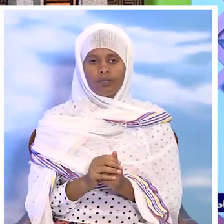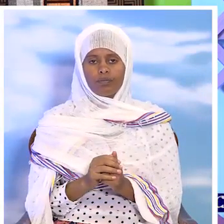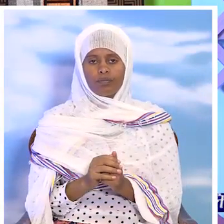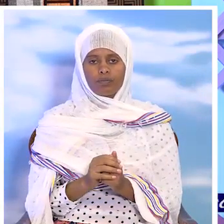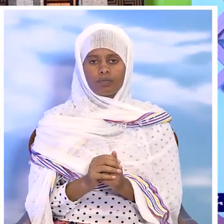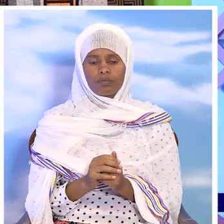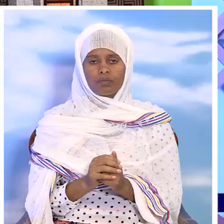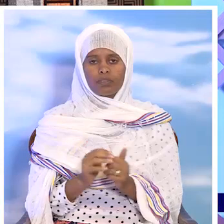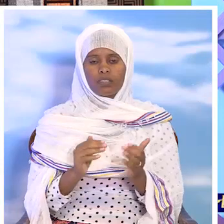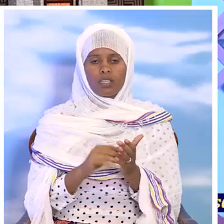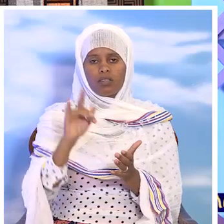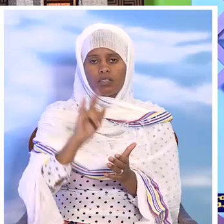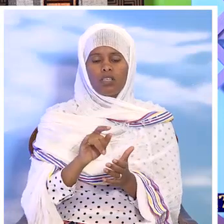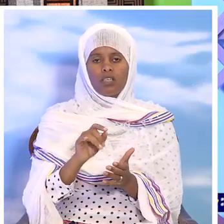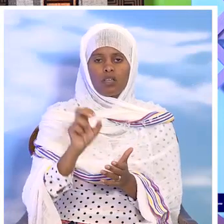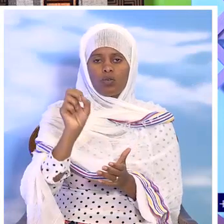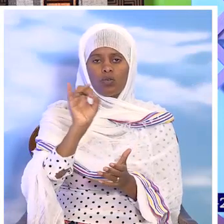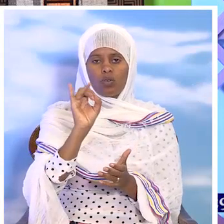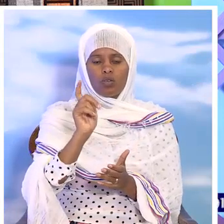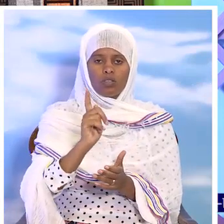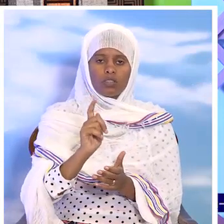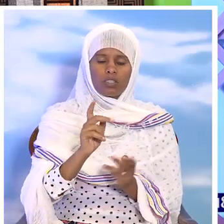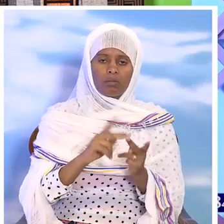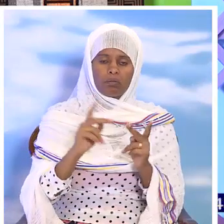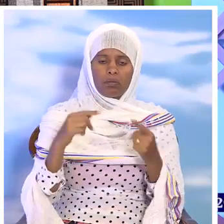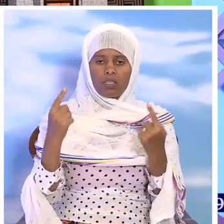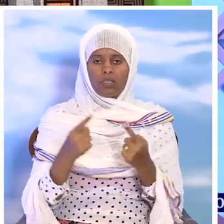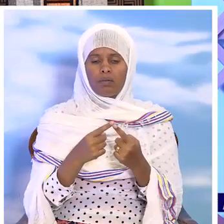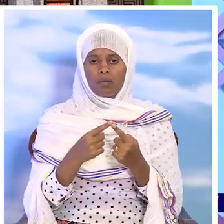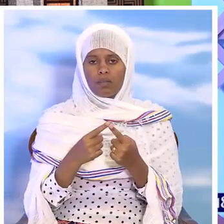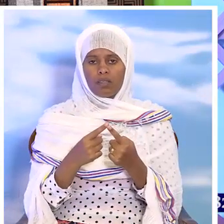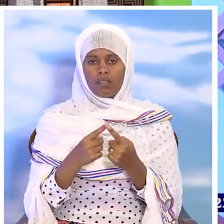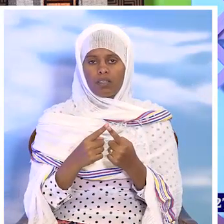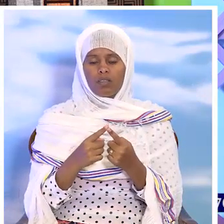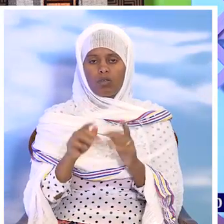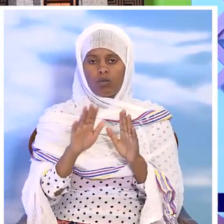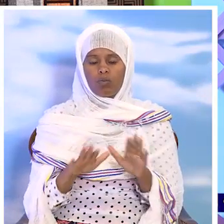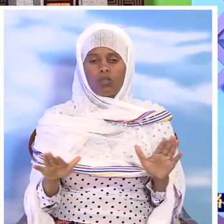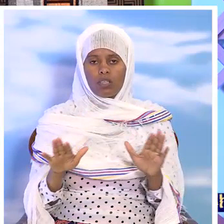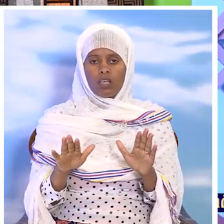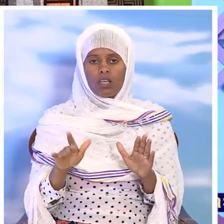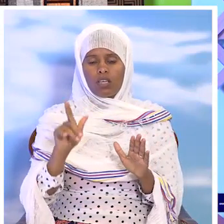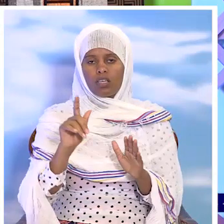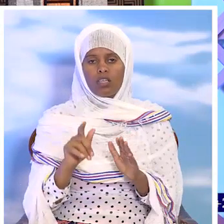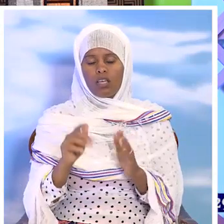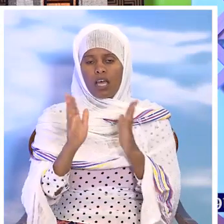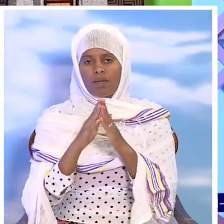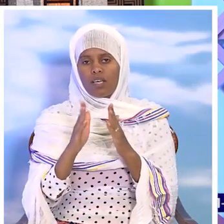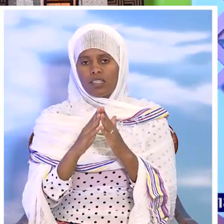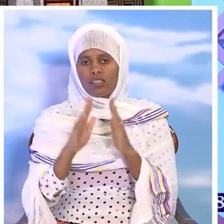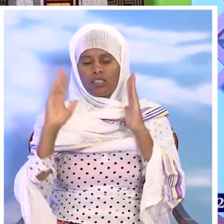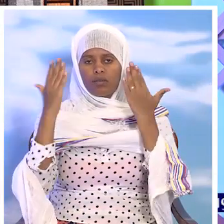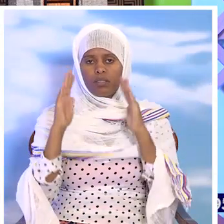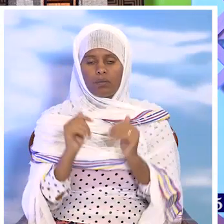ናብ ዛብሎንን ንፍታሌምን ጥቓ ባሕሪ ዝትርከብ ቅፍርናሆም እትበሃል ገጠር ተቐመጠ